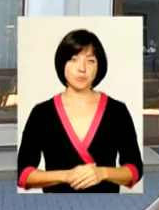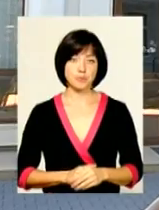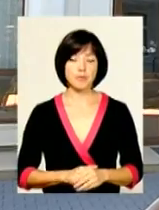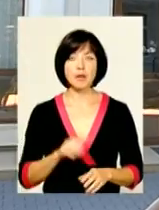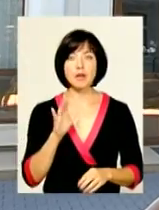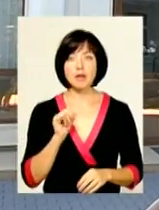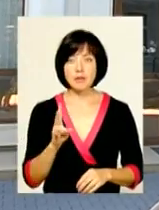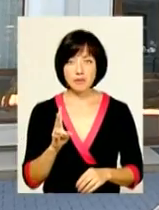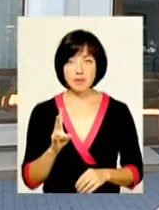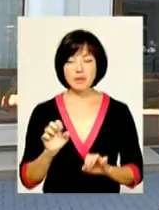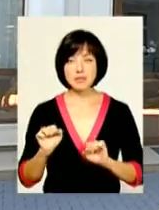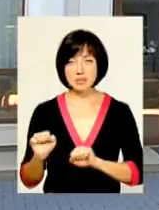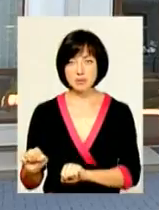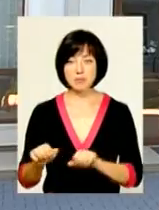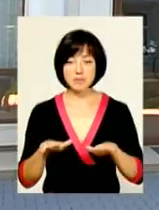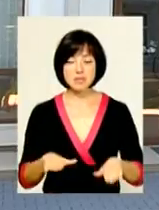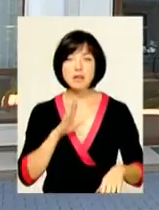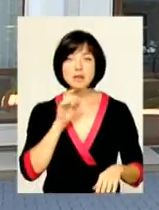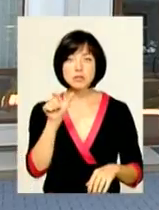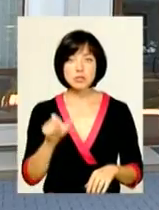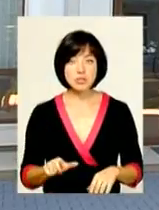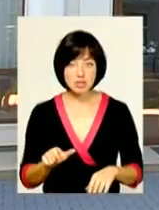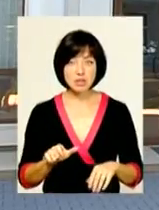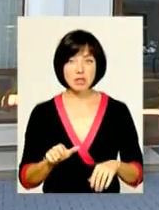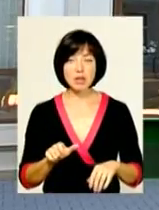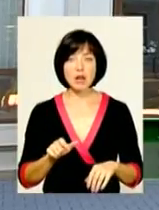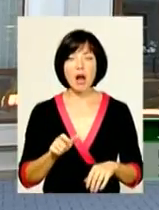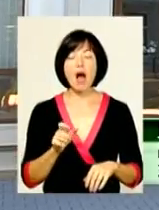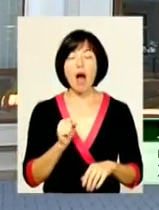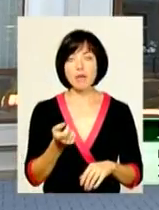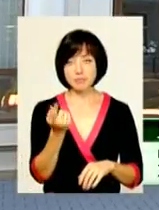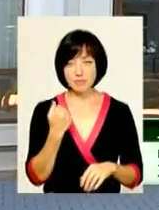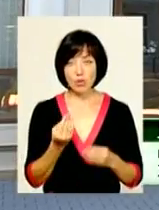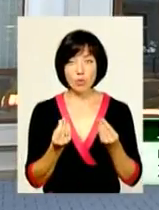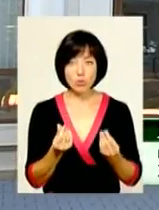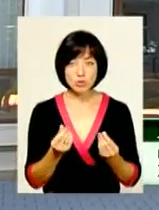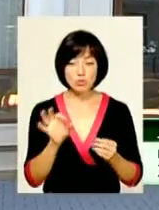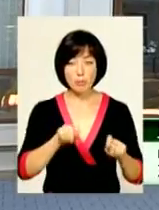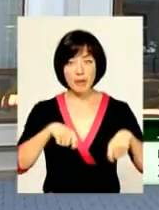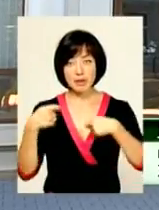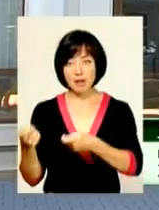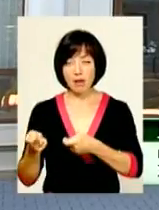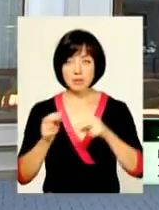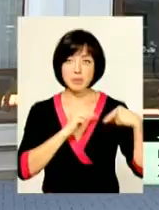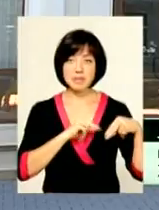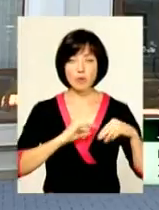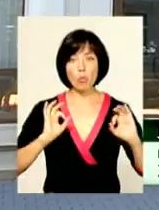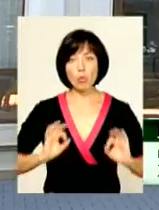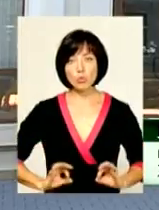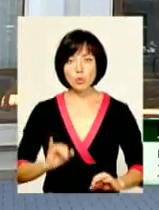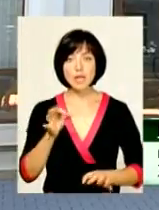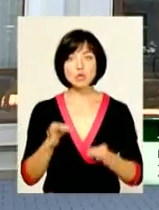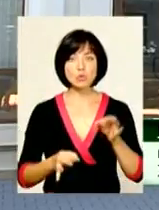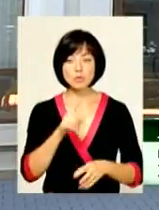Він підбурював місцеву жительку надати ці кошти для того, щоб передати працівникам прокуратури і суду